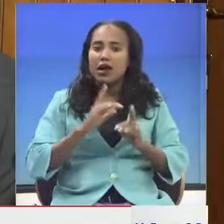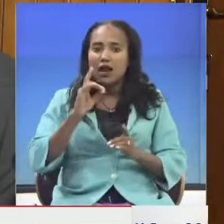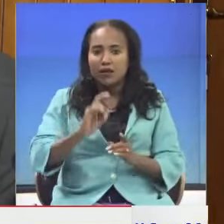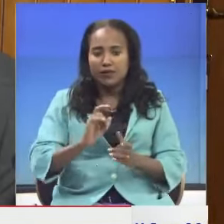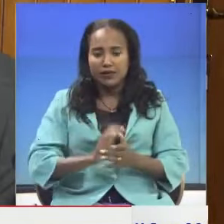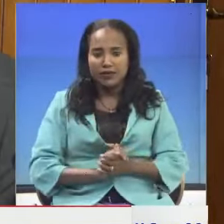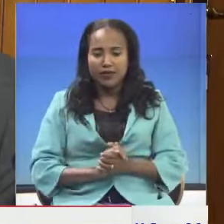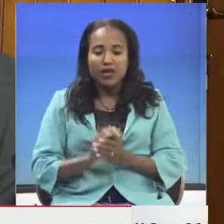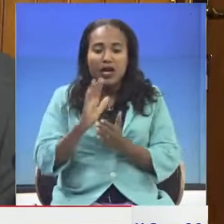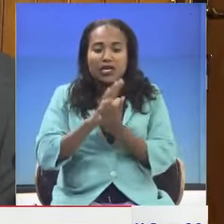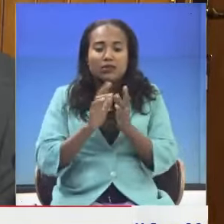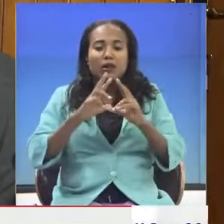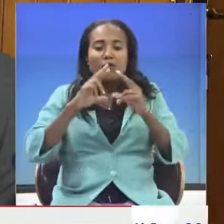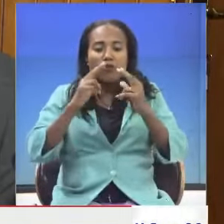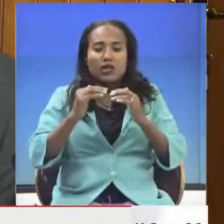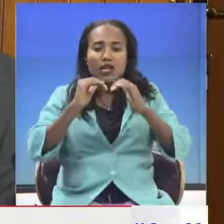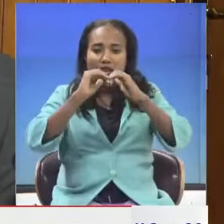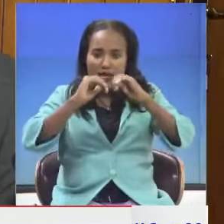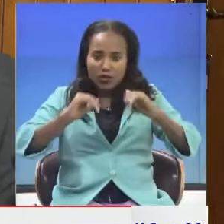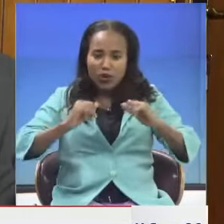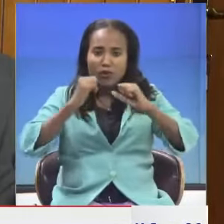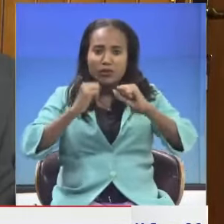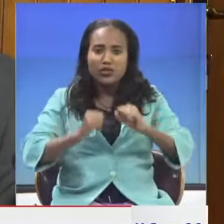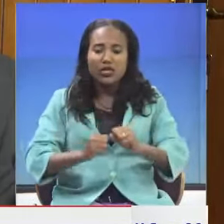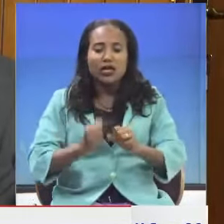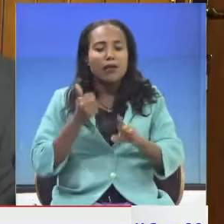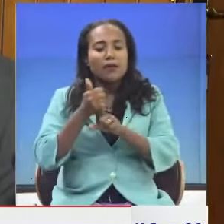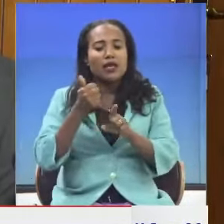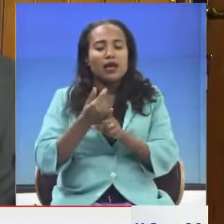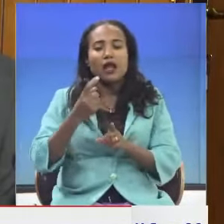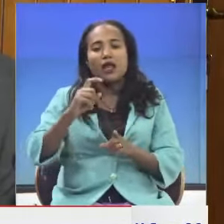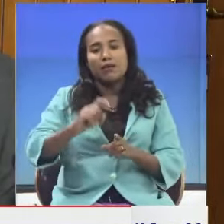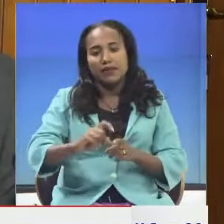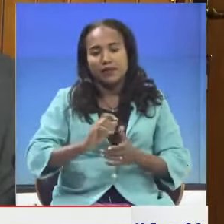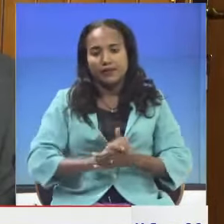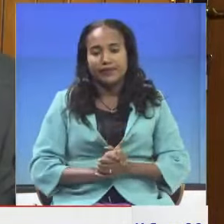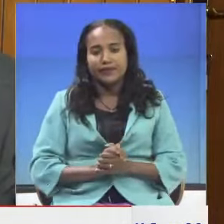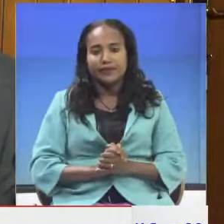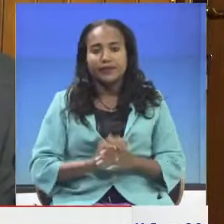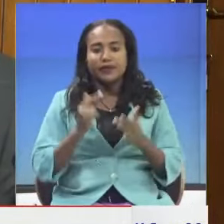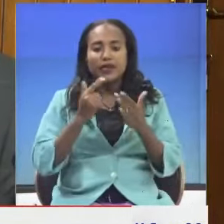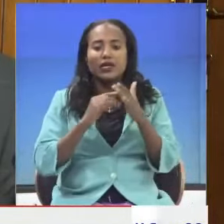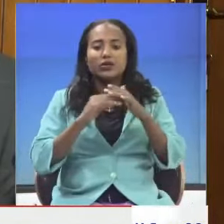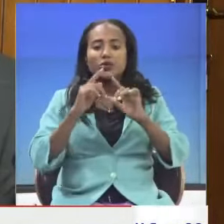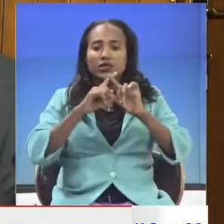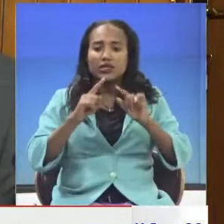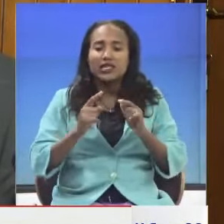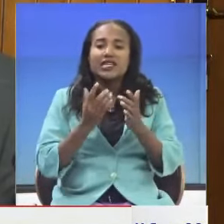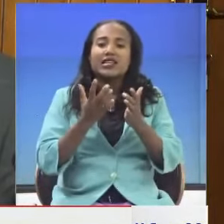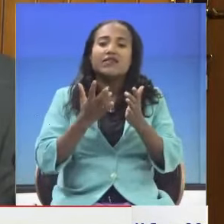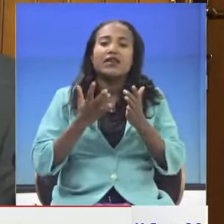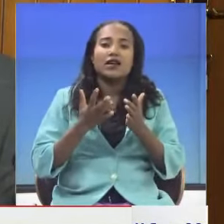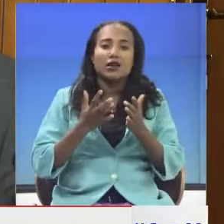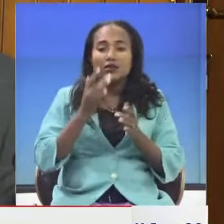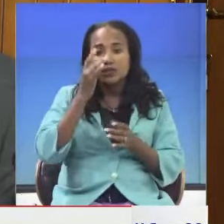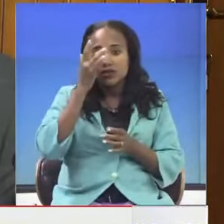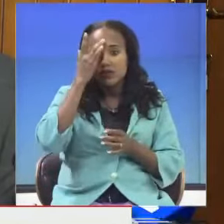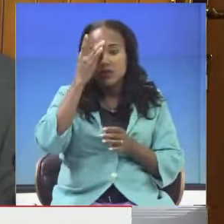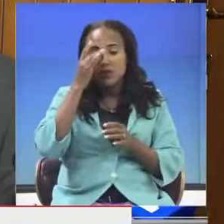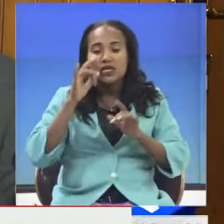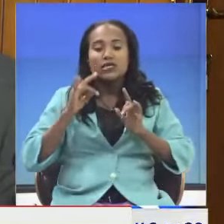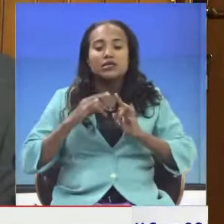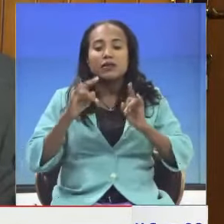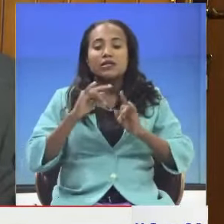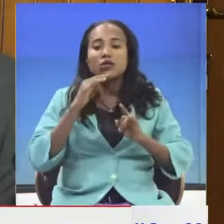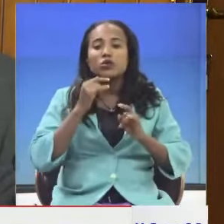አለበት። አሸባሪን ቡድን ለይቶ ቢችል መታገል አለበት። ከዛ ውጭ ግን እንደፈለገ ዝመት